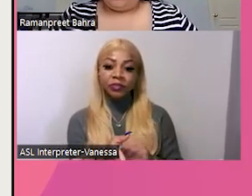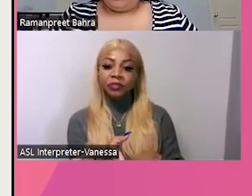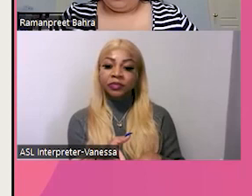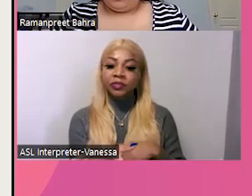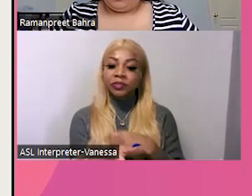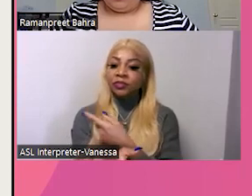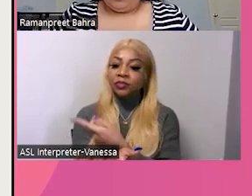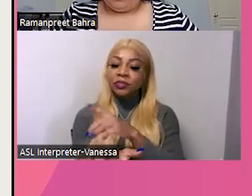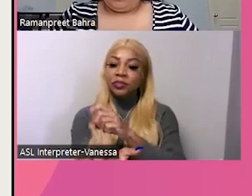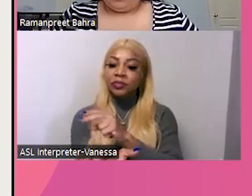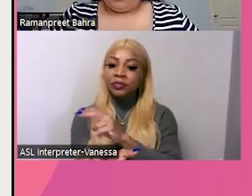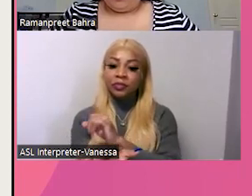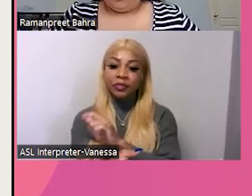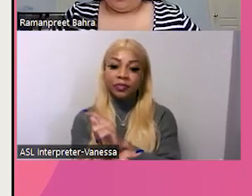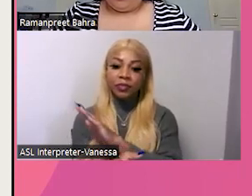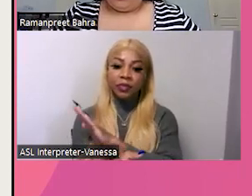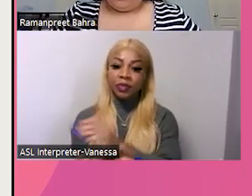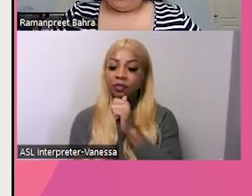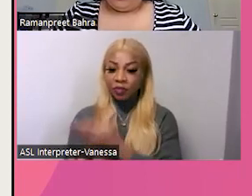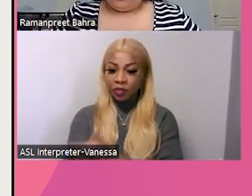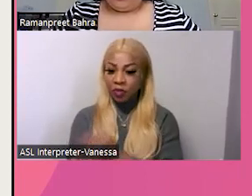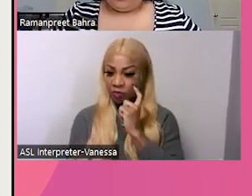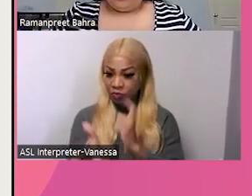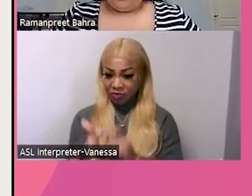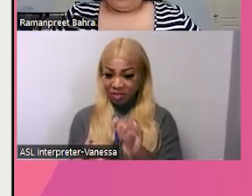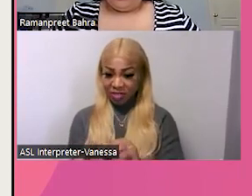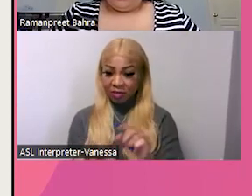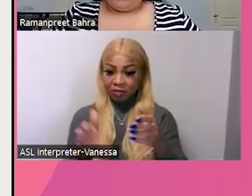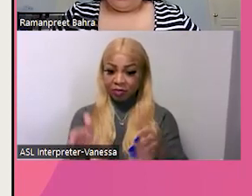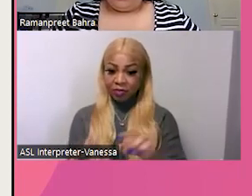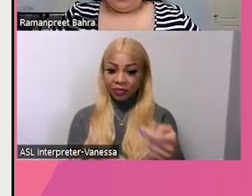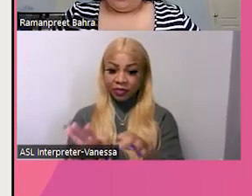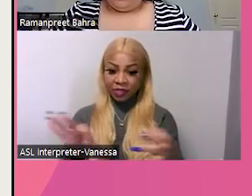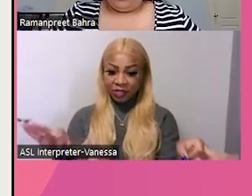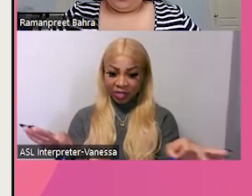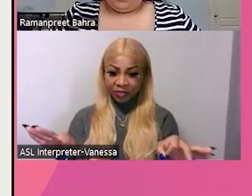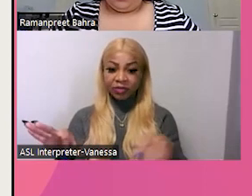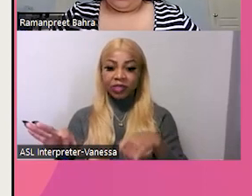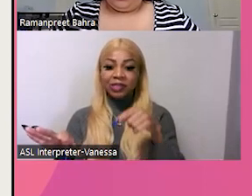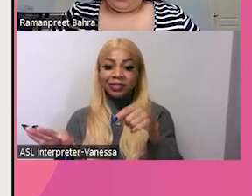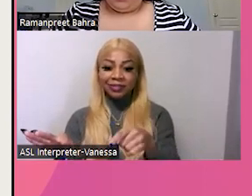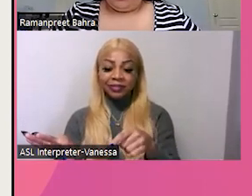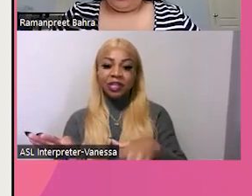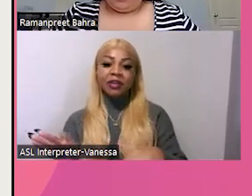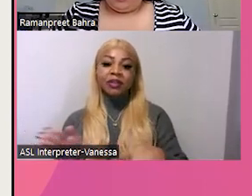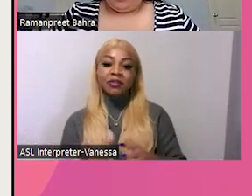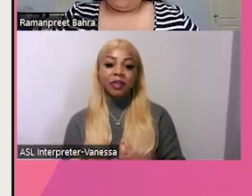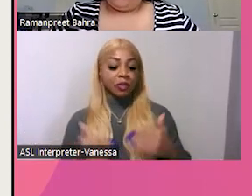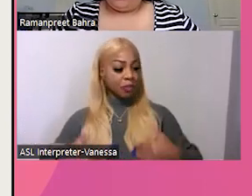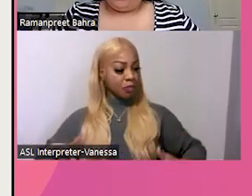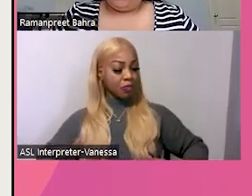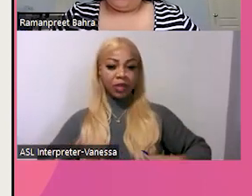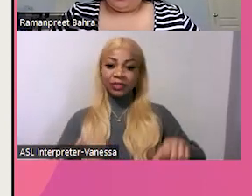Donna Work Meadows et la fille de Daniel ont noté que ce langage personne d'abord est intégré